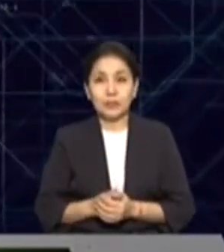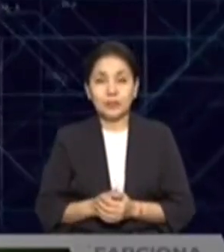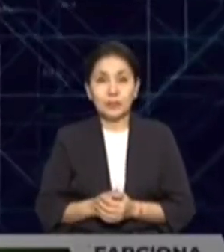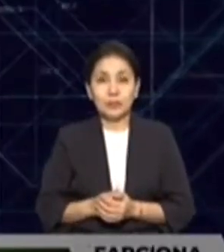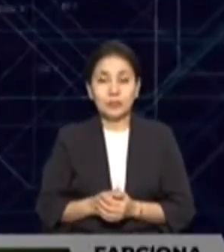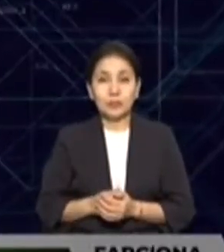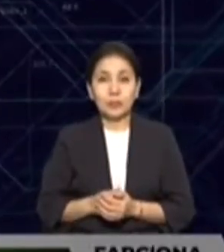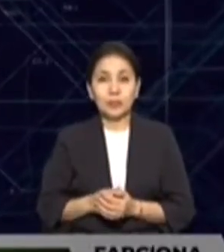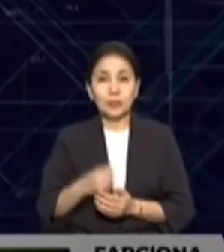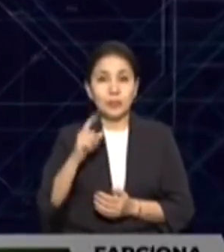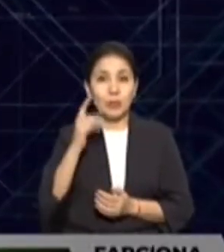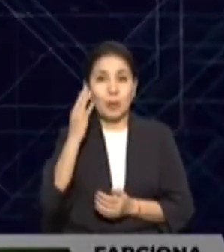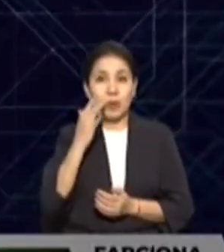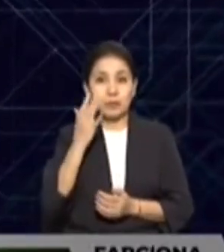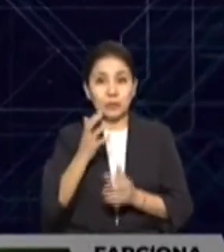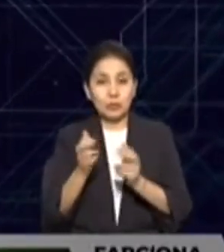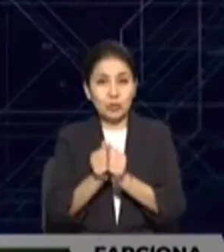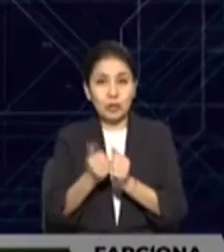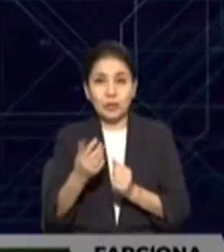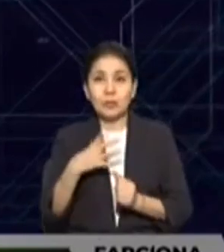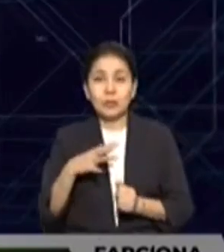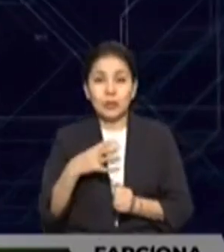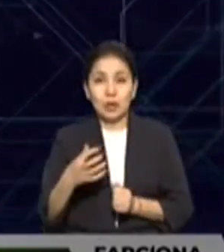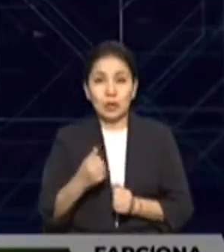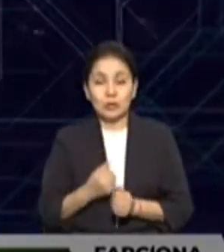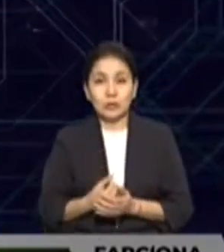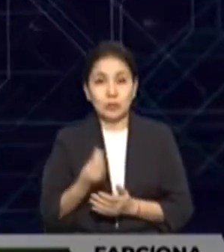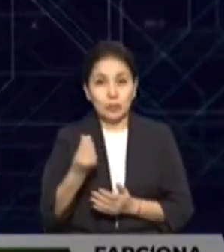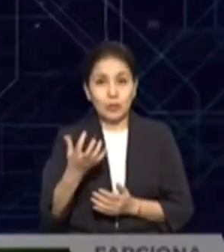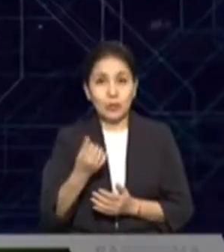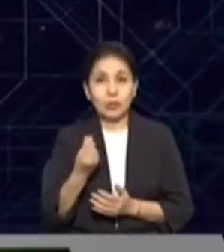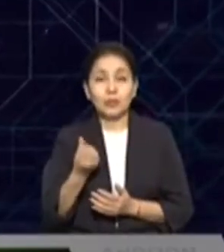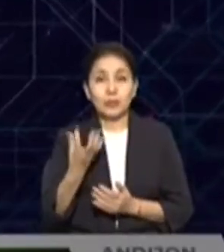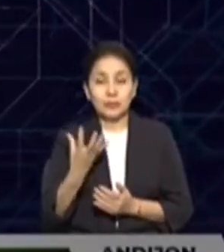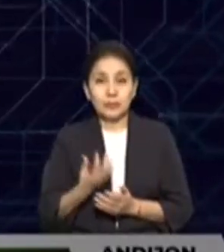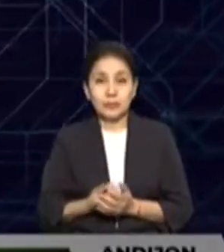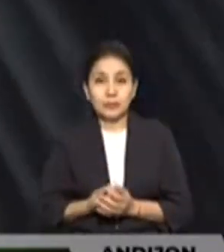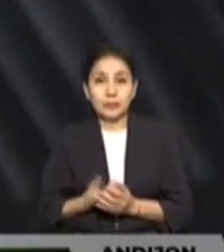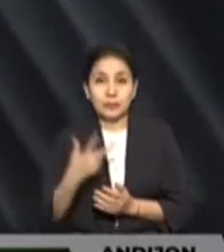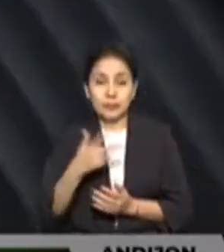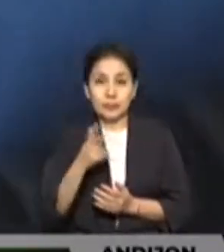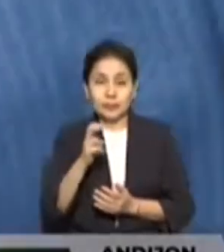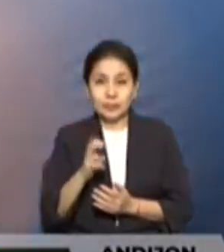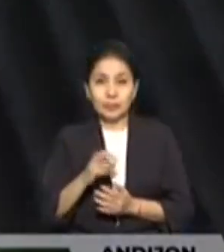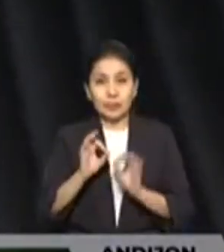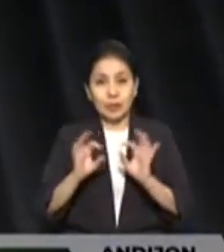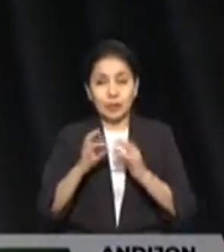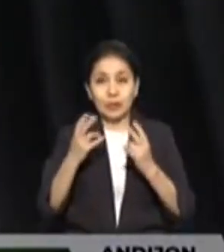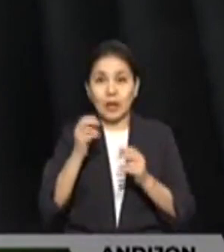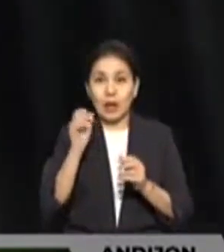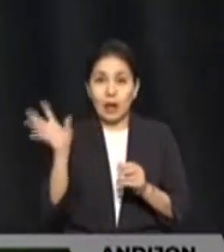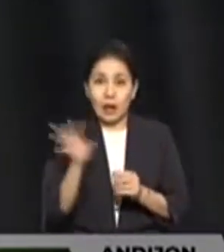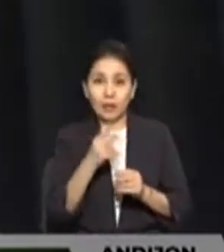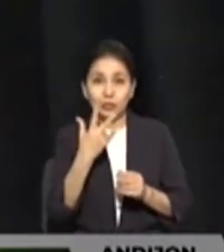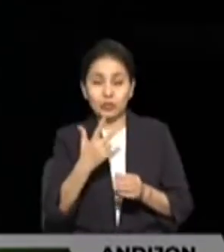maqsadda uchrashdingiz hozir? U o'zingizni masala. Nima oldingiz? Londi. Qancha miqdorda? 3000. Ta'kidlash lozimki, har uchala